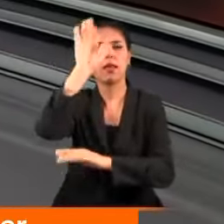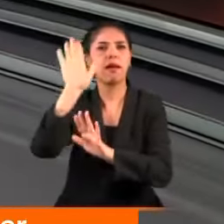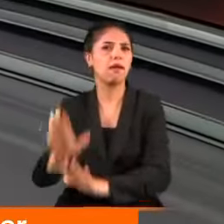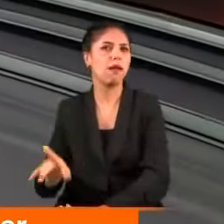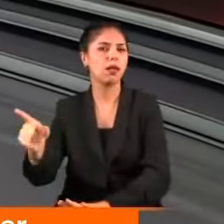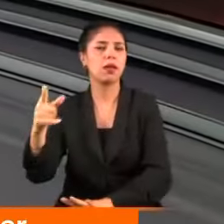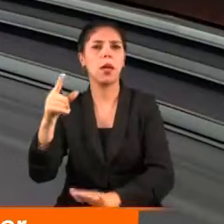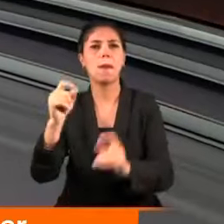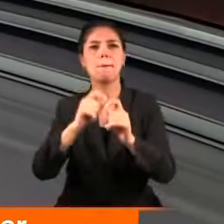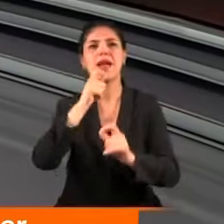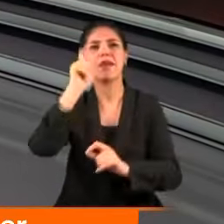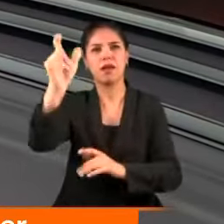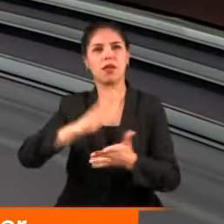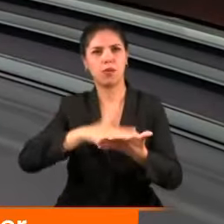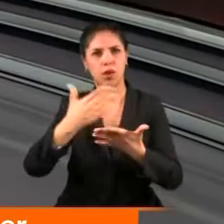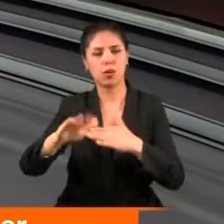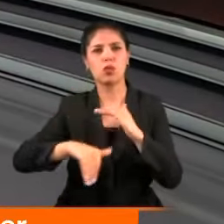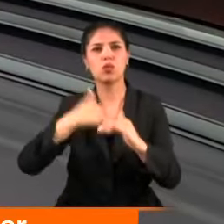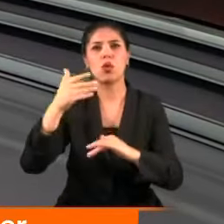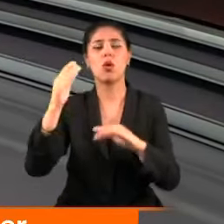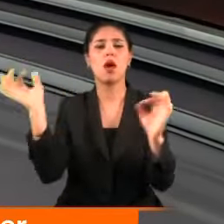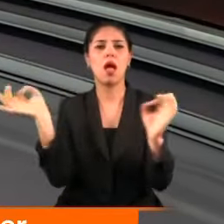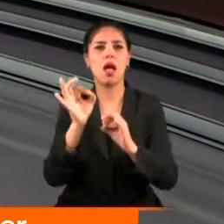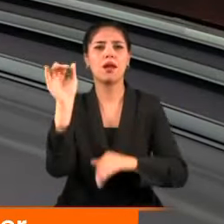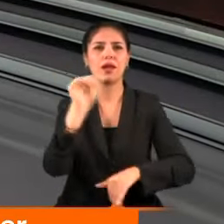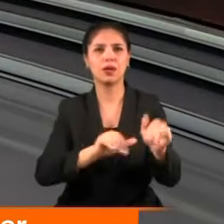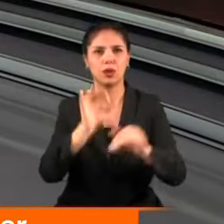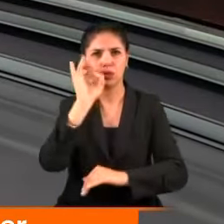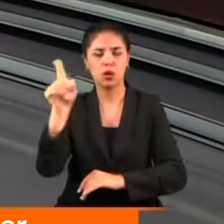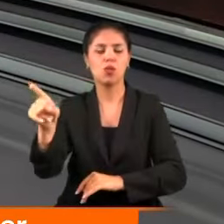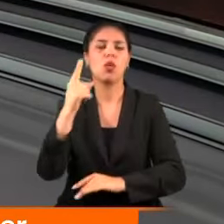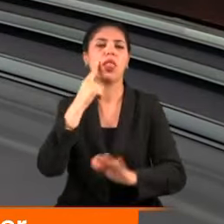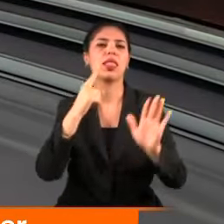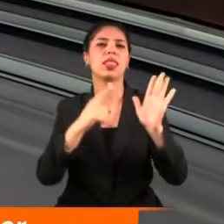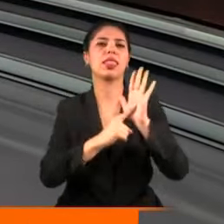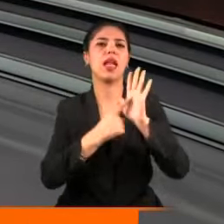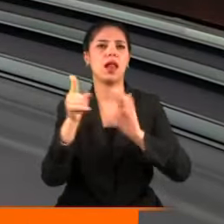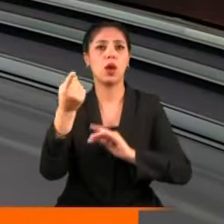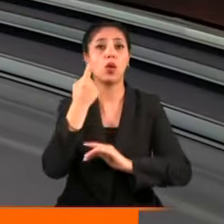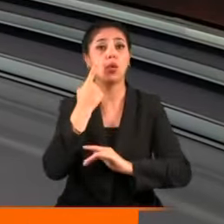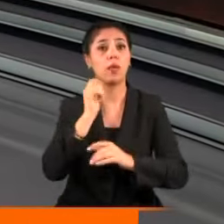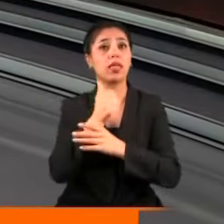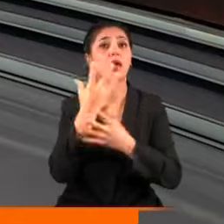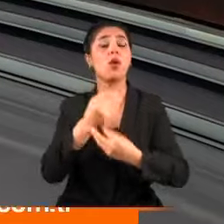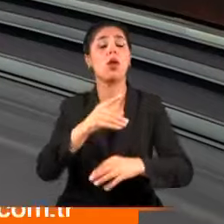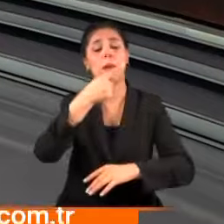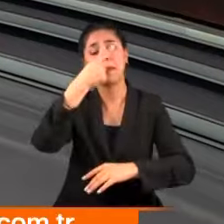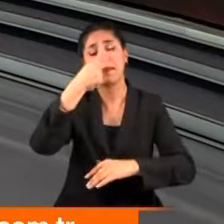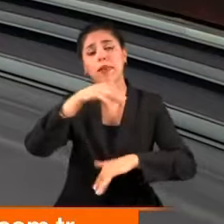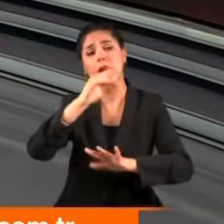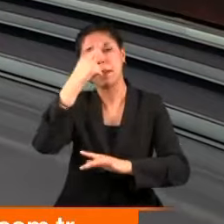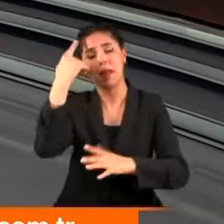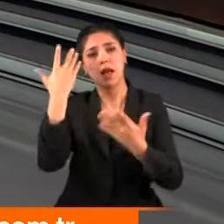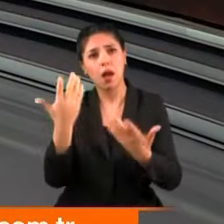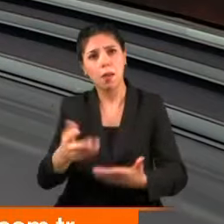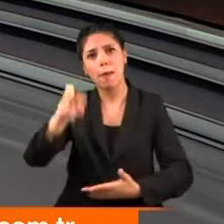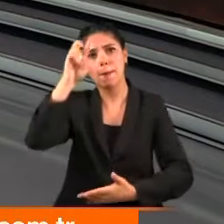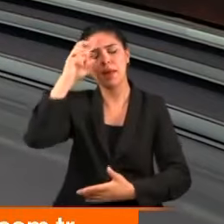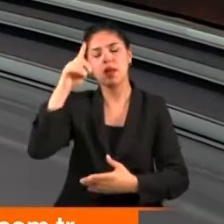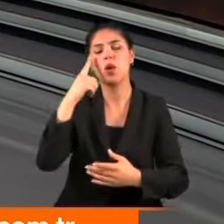Benny Gantz'ın istifası ve hemen ardından yaptığı erken seçim çağrısı bunun kanıtı. Hükümet teknik olarak değil belki ama psikolojik olarak